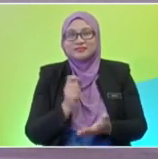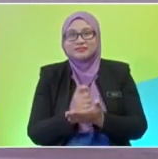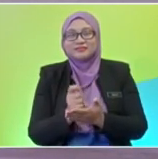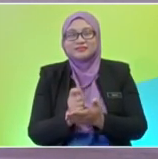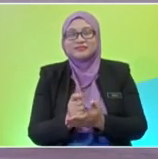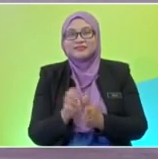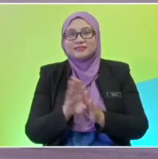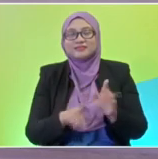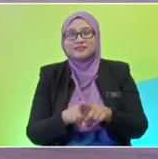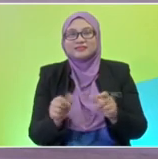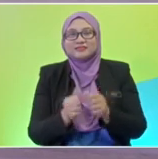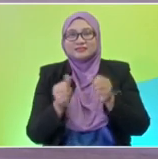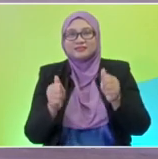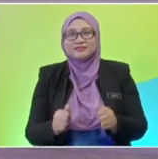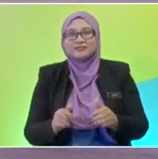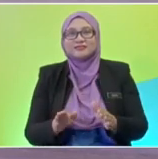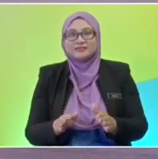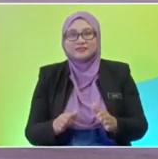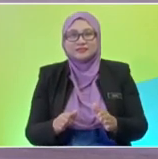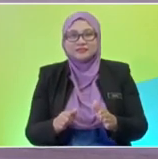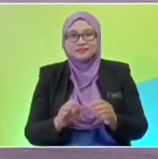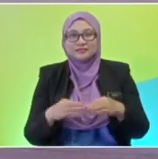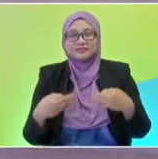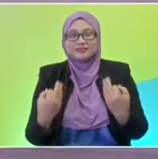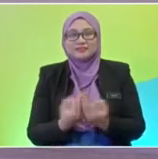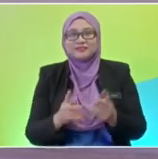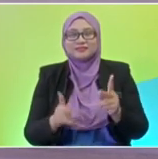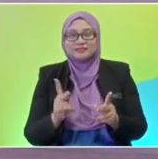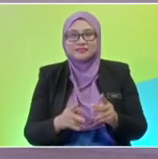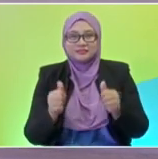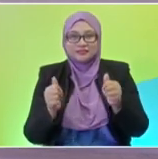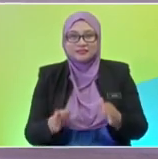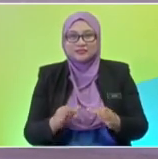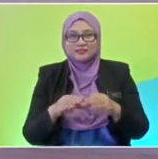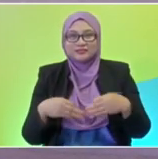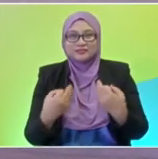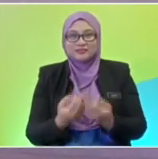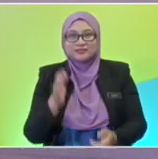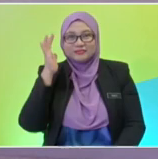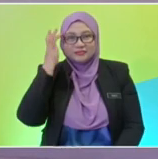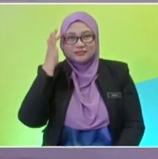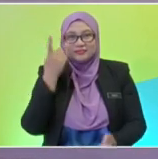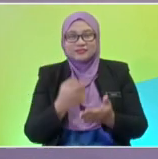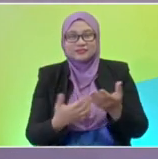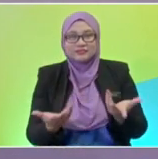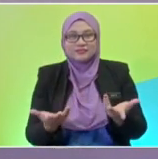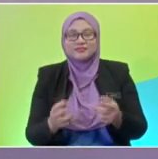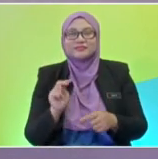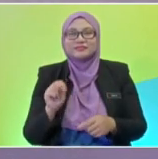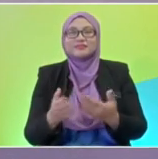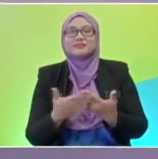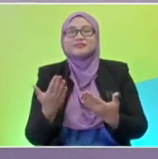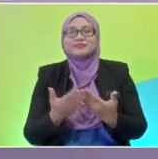ahli keluarga kalau ahli keluarga udah tahu apa kebaikannya nanti senang untuk mereka ikut mereka boleh amalkan